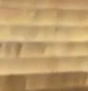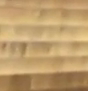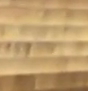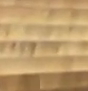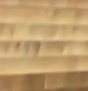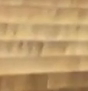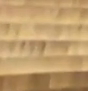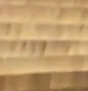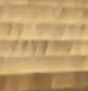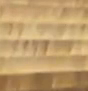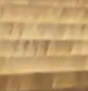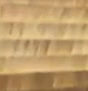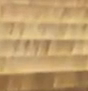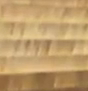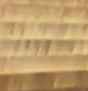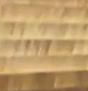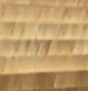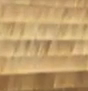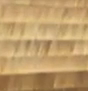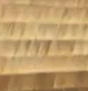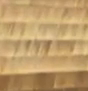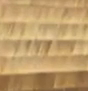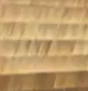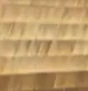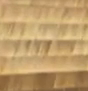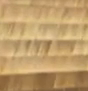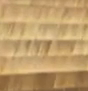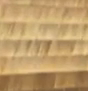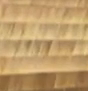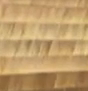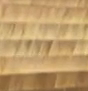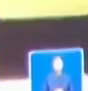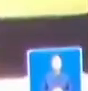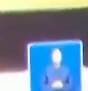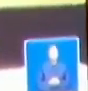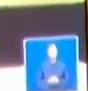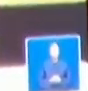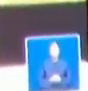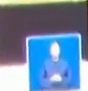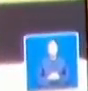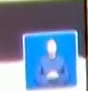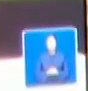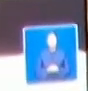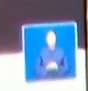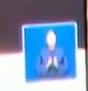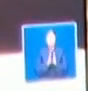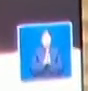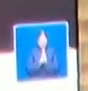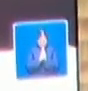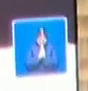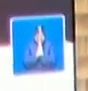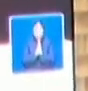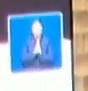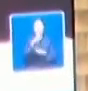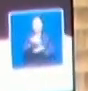หาเสียงไว้ใส่ในนี้เป็นคำแถลงของนโยบายรัฐบาลได้เต็มปากเต็มคำมากกว่าอันนี้มันเกิดขึ้นได้